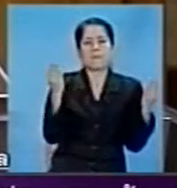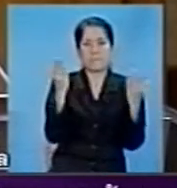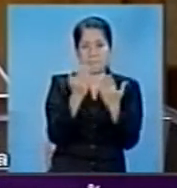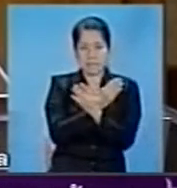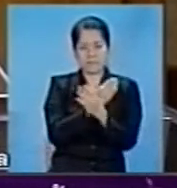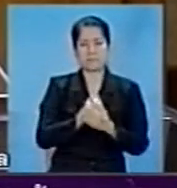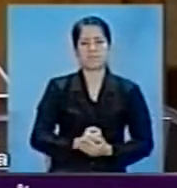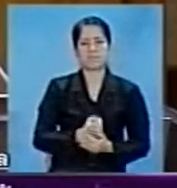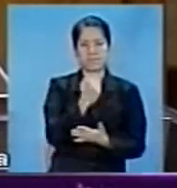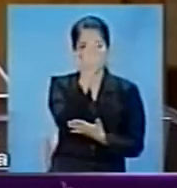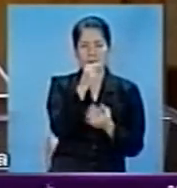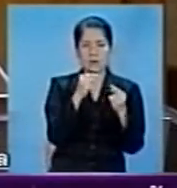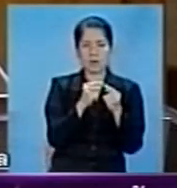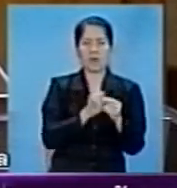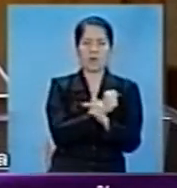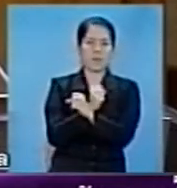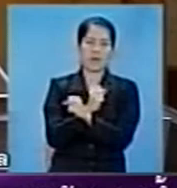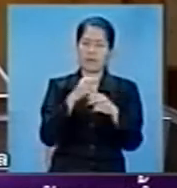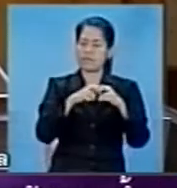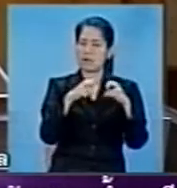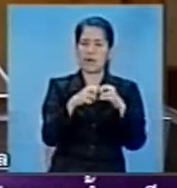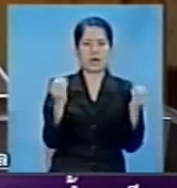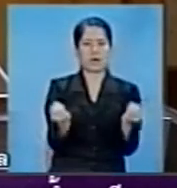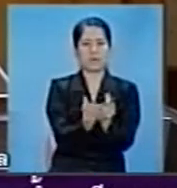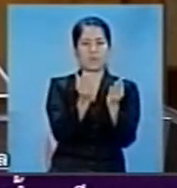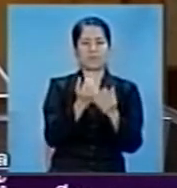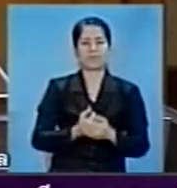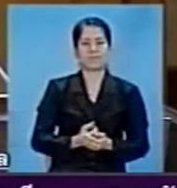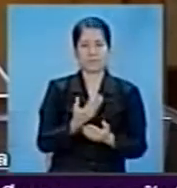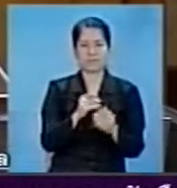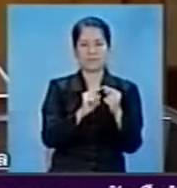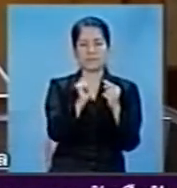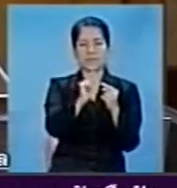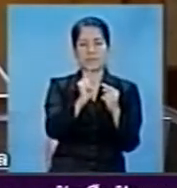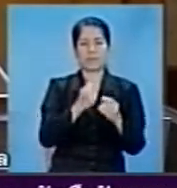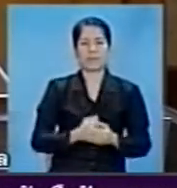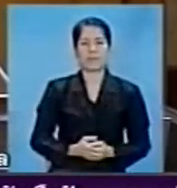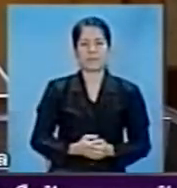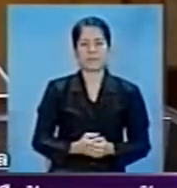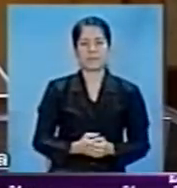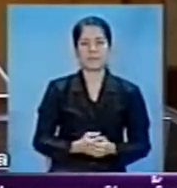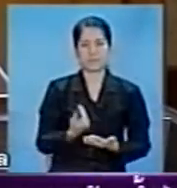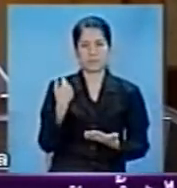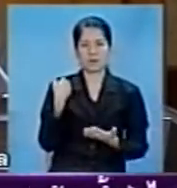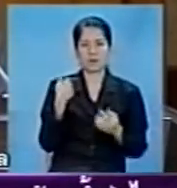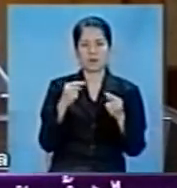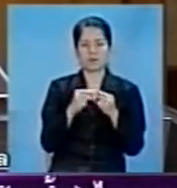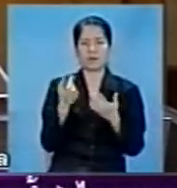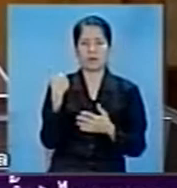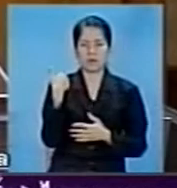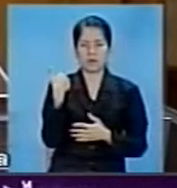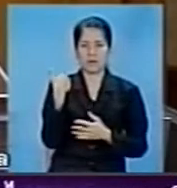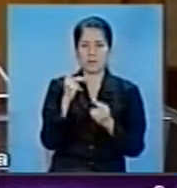พยายามหลีกเลี่ยงอย่างนี้มาโดยตลอดครับแต่ในที่สุดท่านก็จะเห็นครับว่ามีการปลุกเร้ามวล